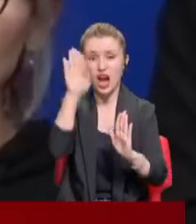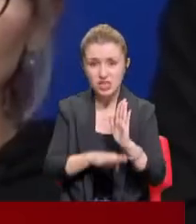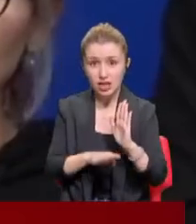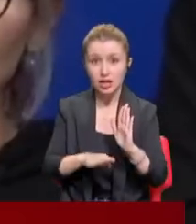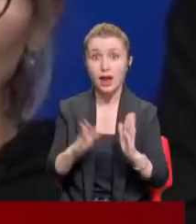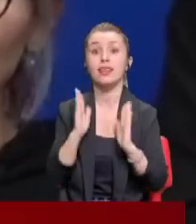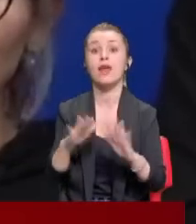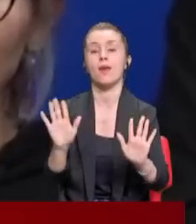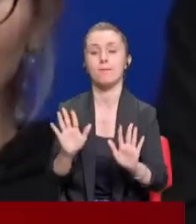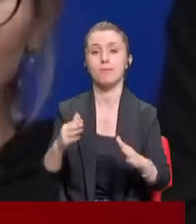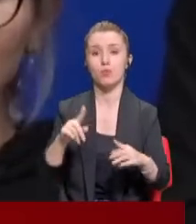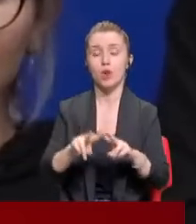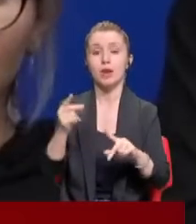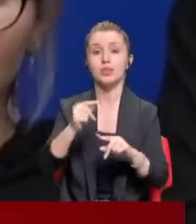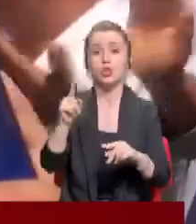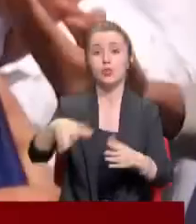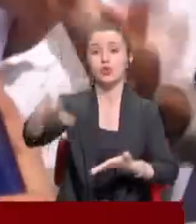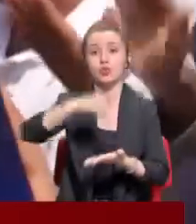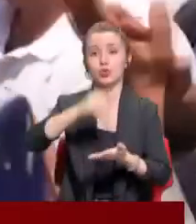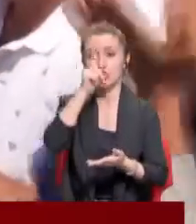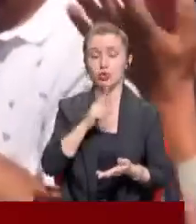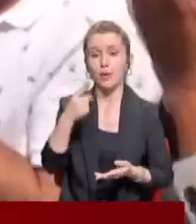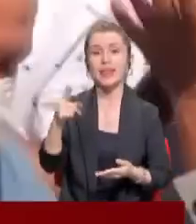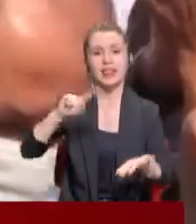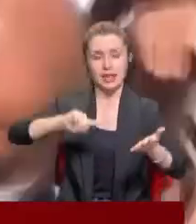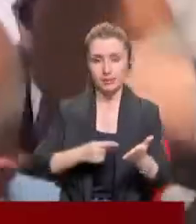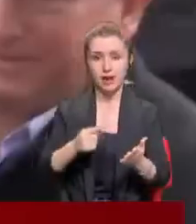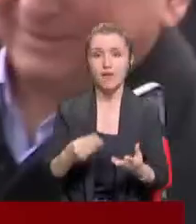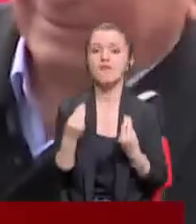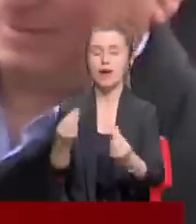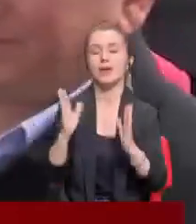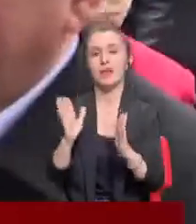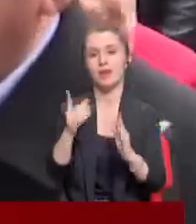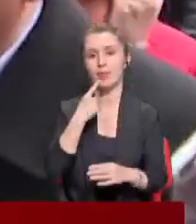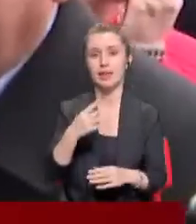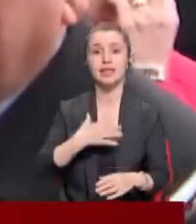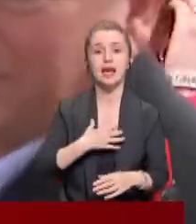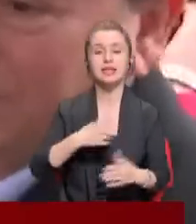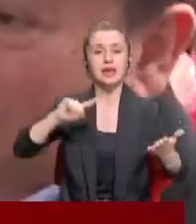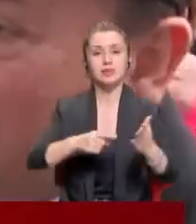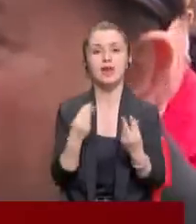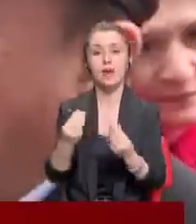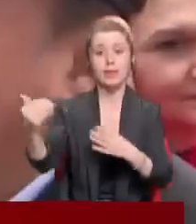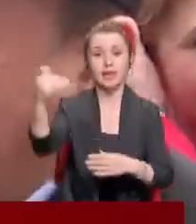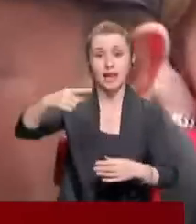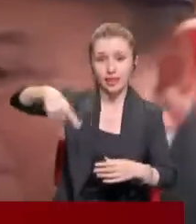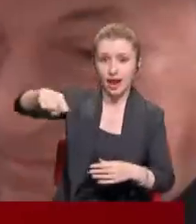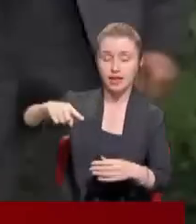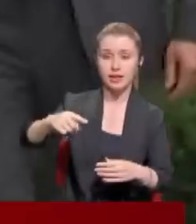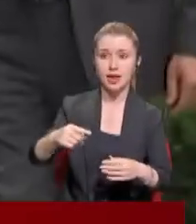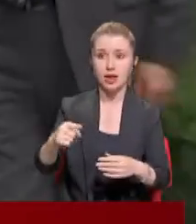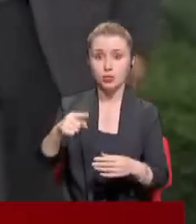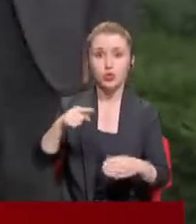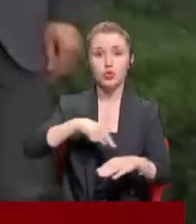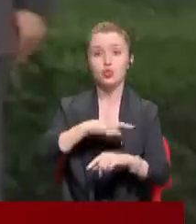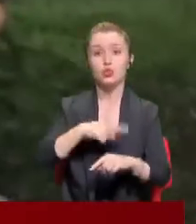müşürürler. Devam. Muharrem İnce 4. günde topladı 100 bin imzayı. İmza vermeye devam dedi. Kendisine imza vermeye gelenler de aradan